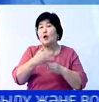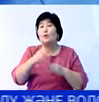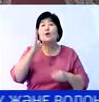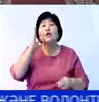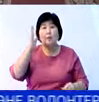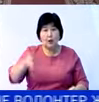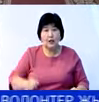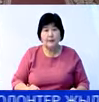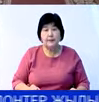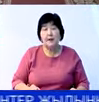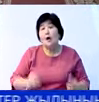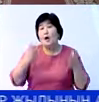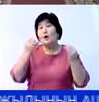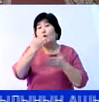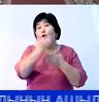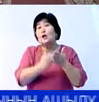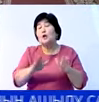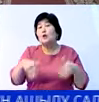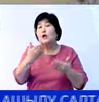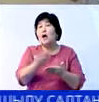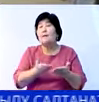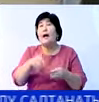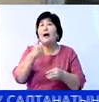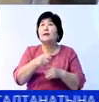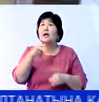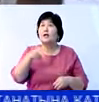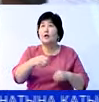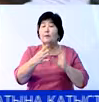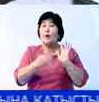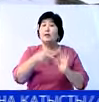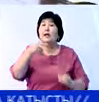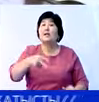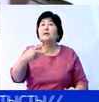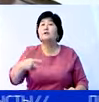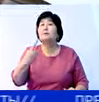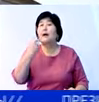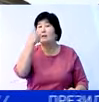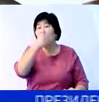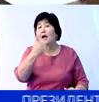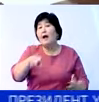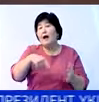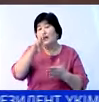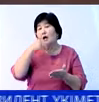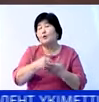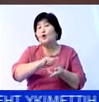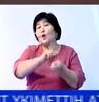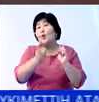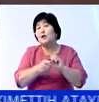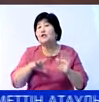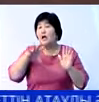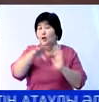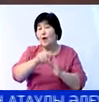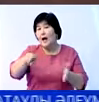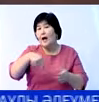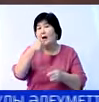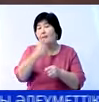болды. Күн тәртібіне ұсынылған мәселелердің алғашқысы 2019-2021 жылдарға арналған қалалық бюджетке өзгерістер енгізу.